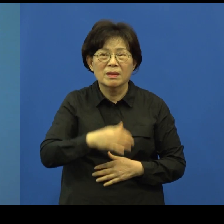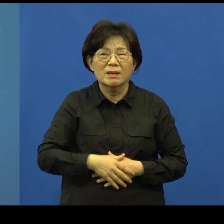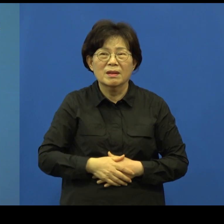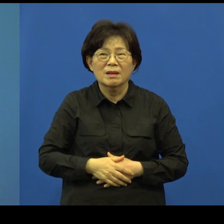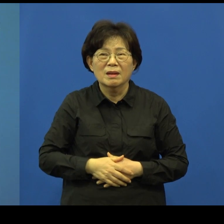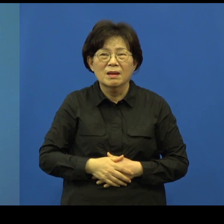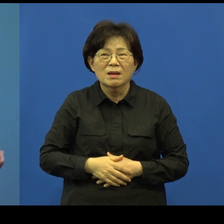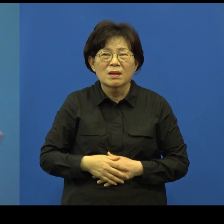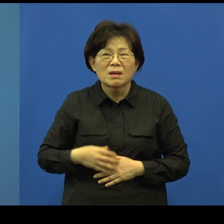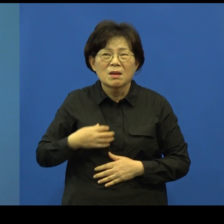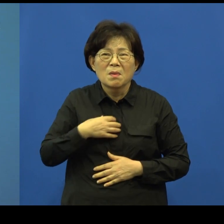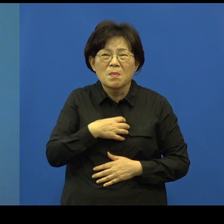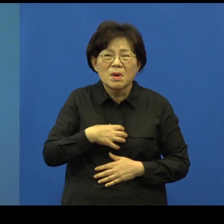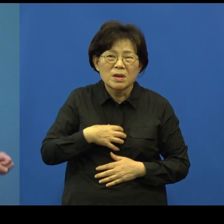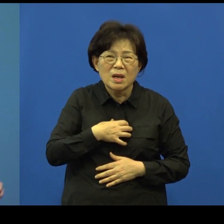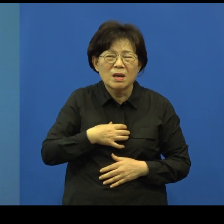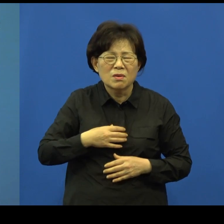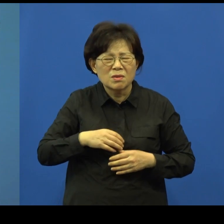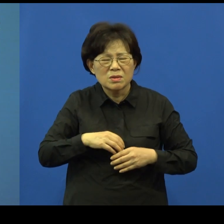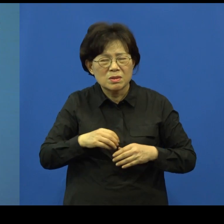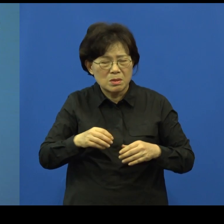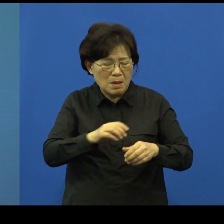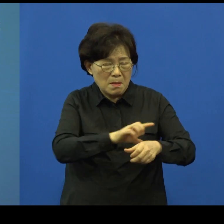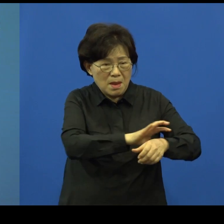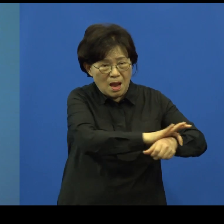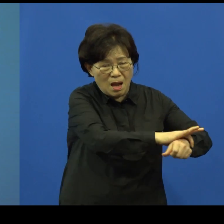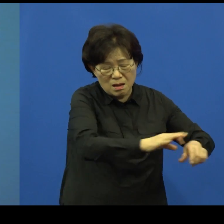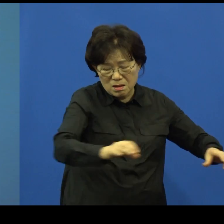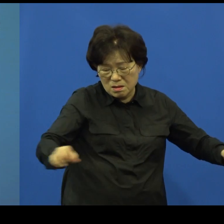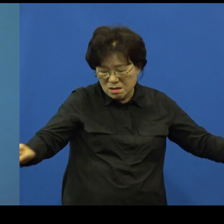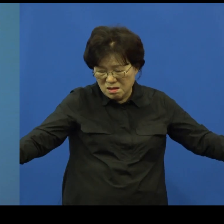막 괴로우니까 그냥 막 사지를 다 묶어버려요.